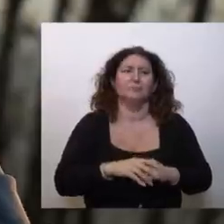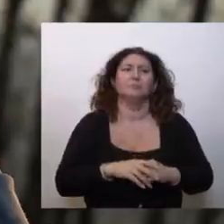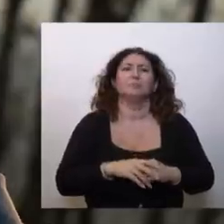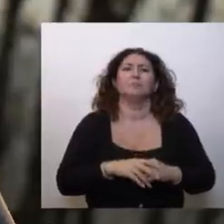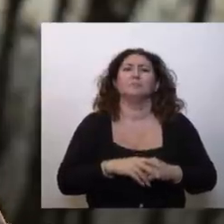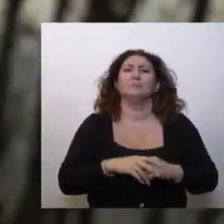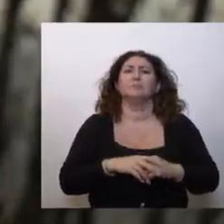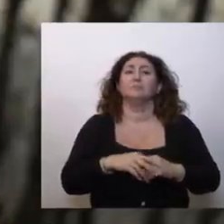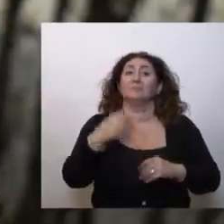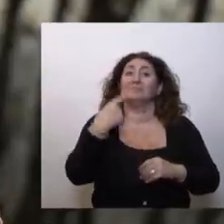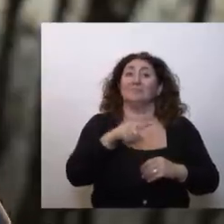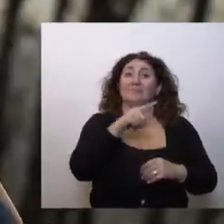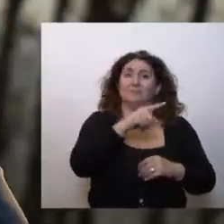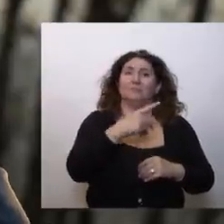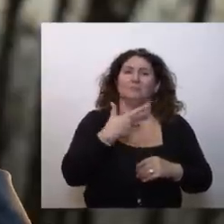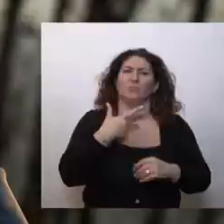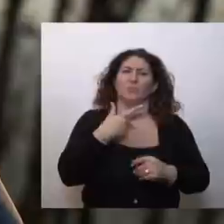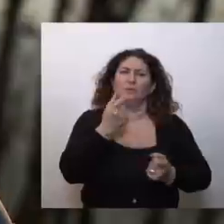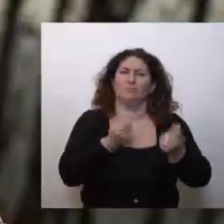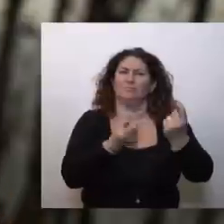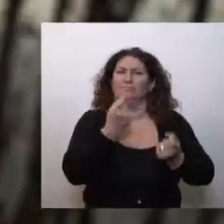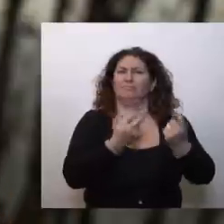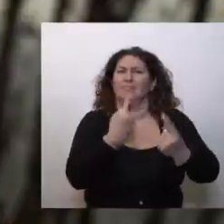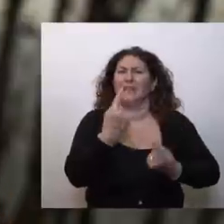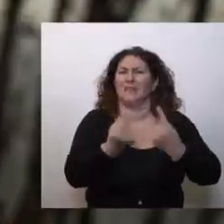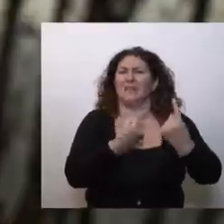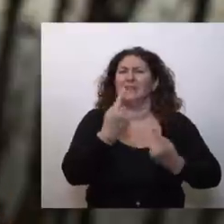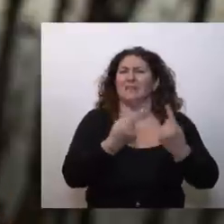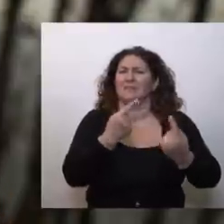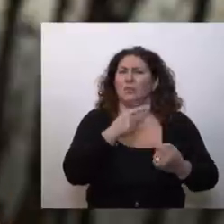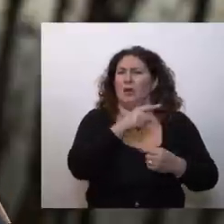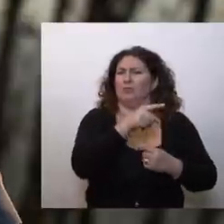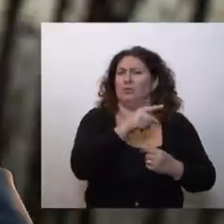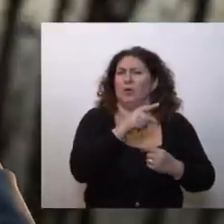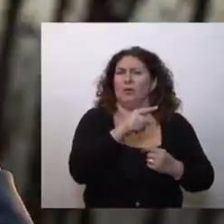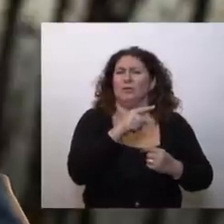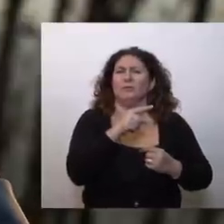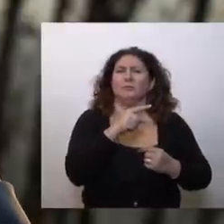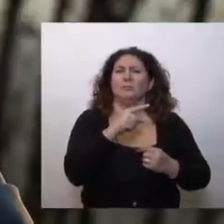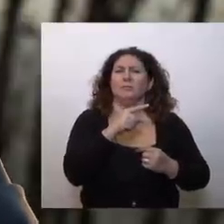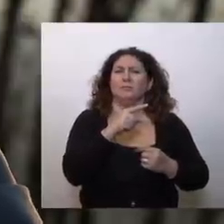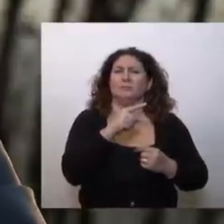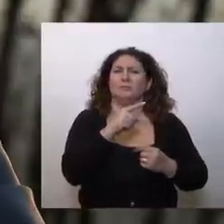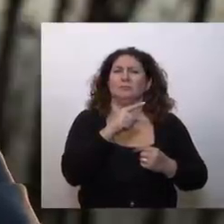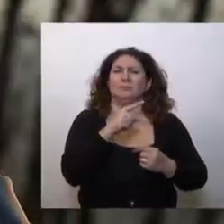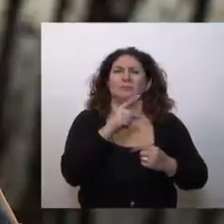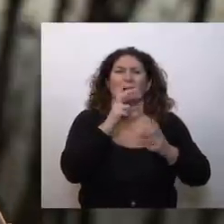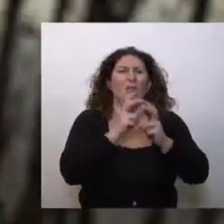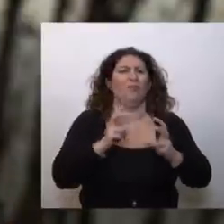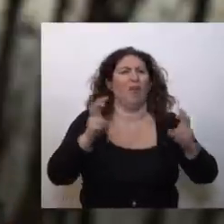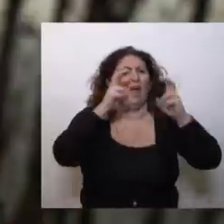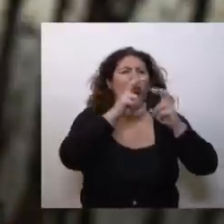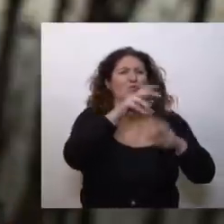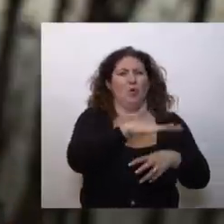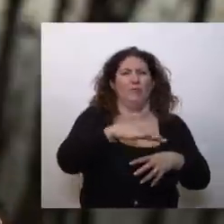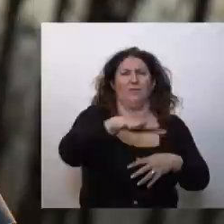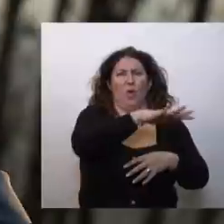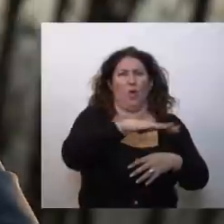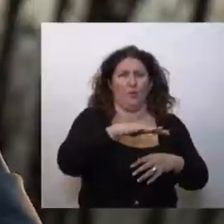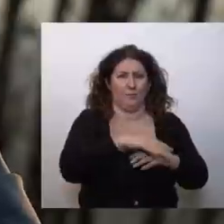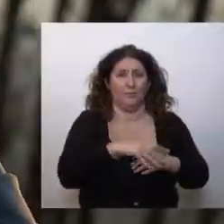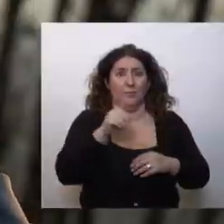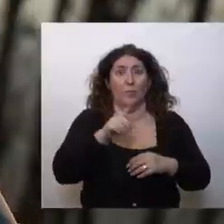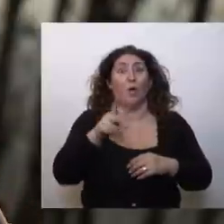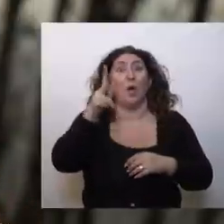dove sorge una serie di questioni con il vescovo locale e il Papa